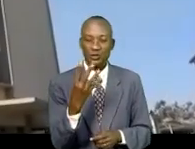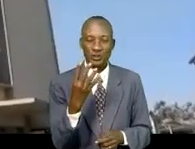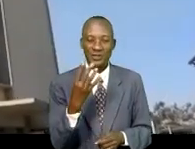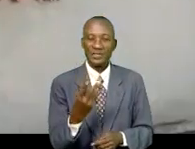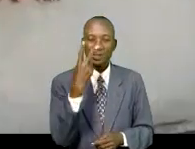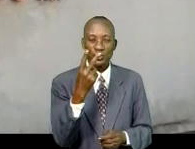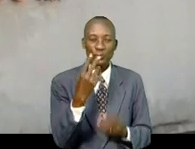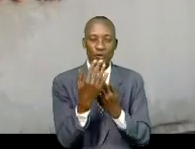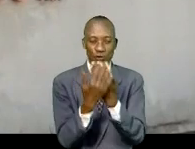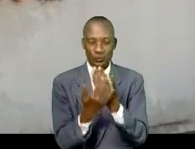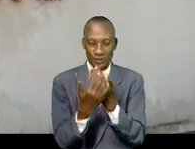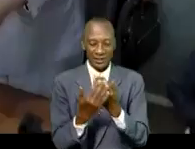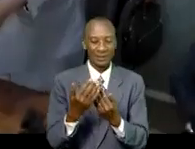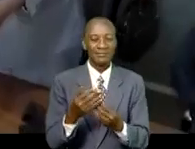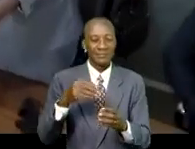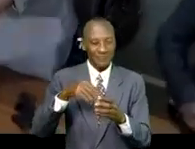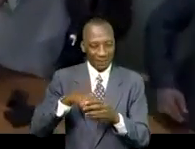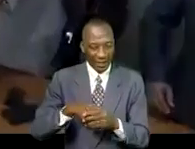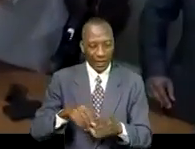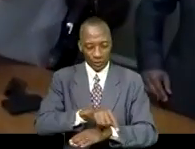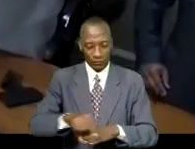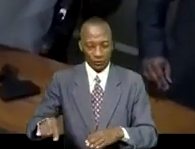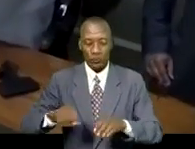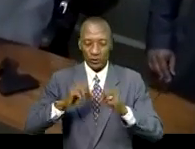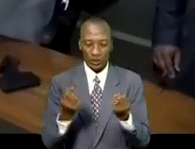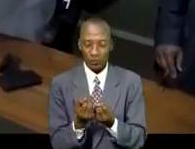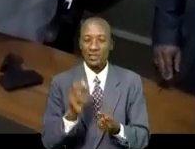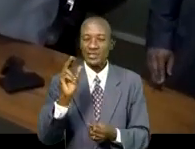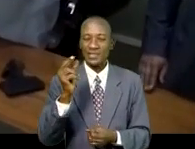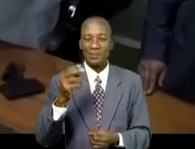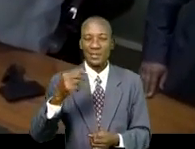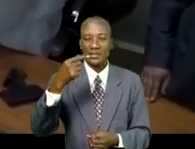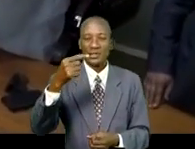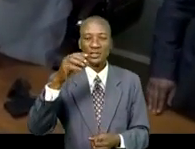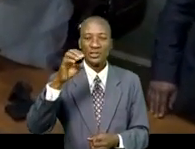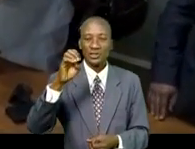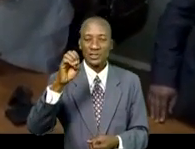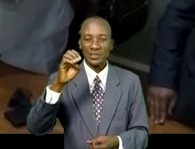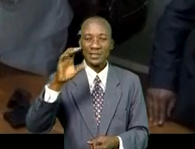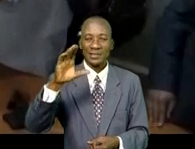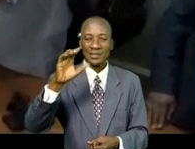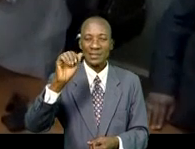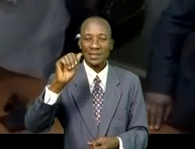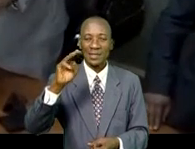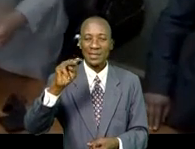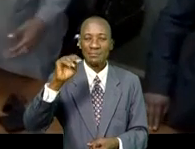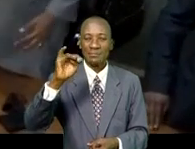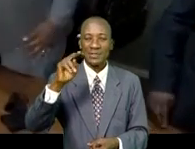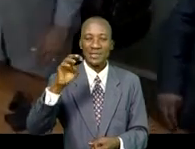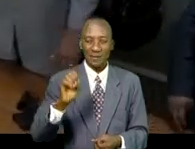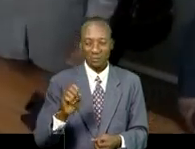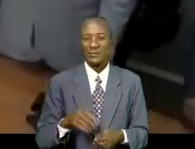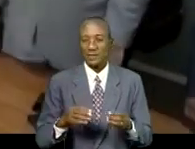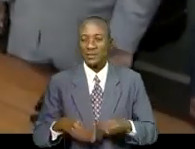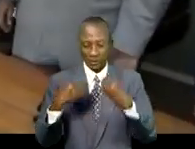les installations de la Gécamine, où le directeur général intérimaire Ngoï Ntambwe a réceptionné de main du ministre national des Affaires foncières, Aimé